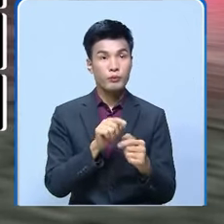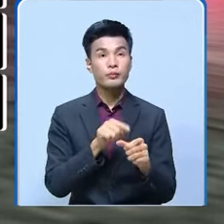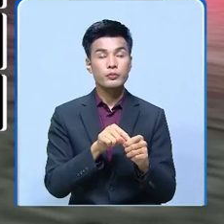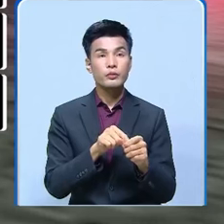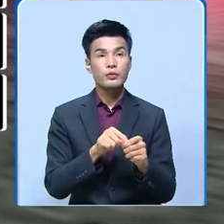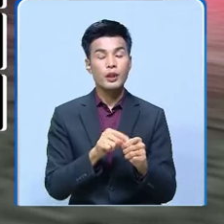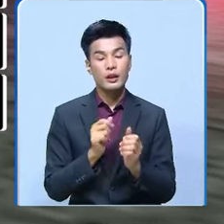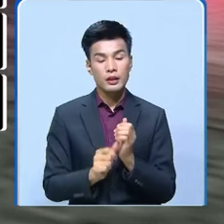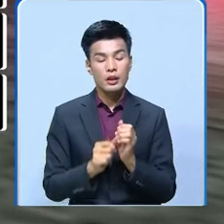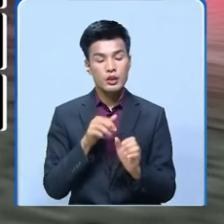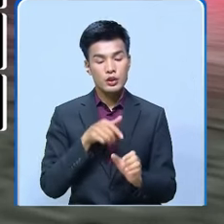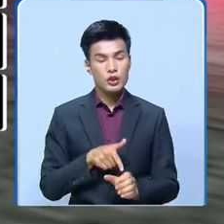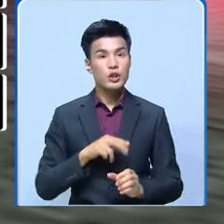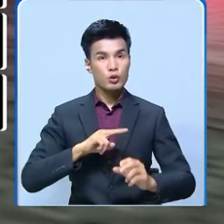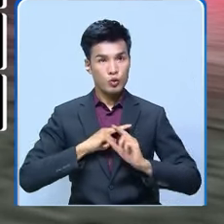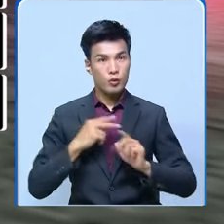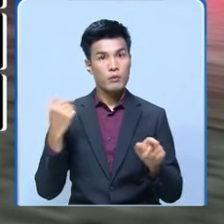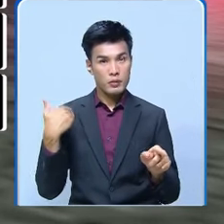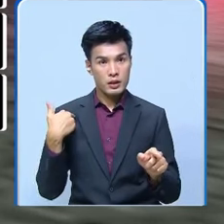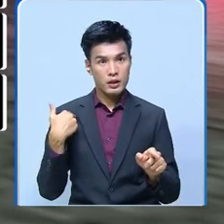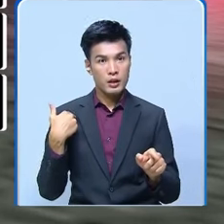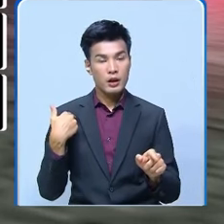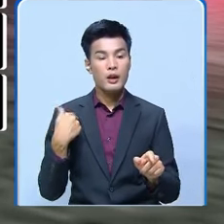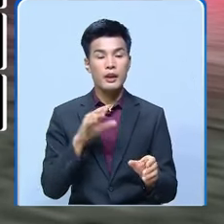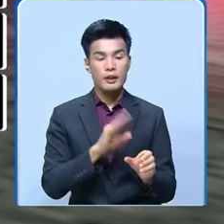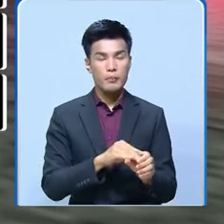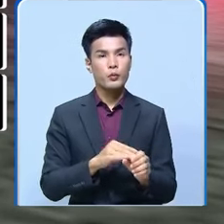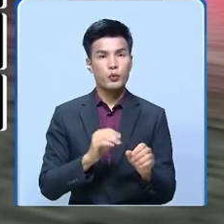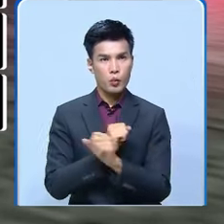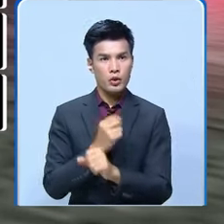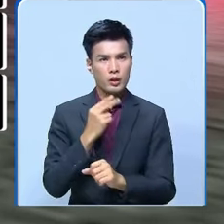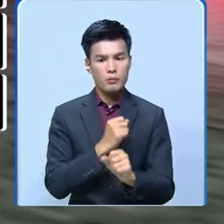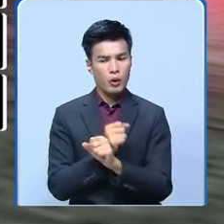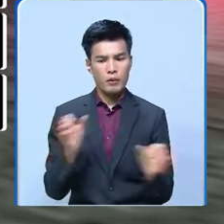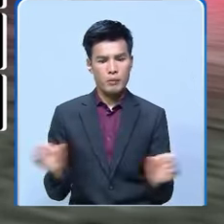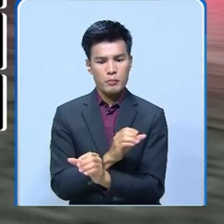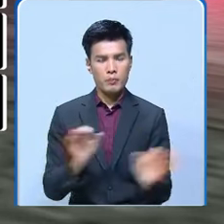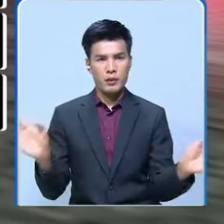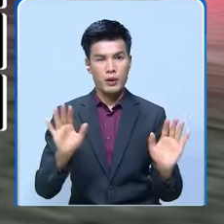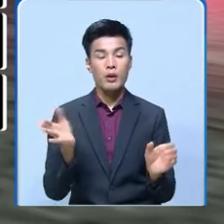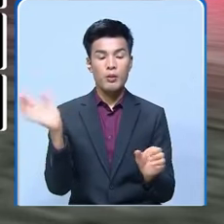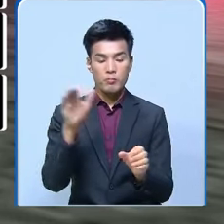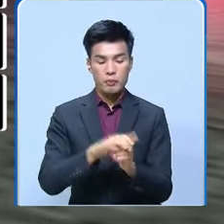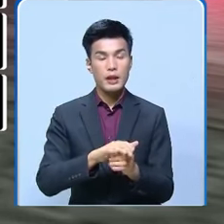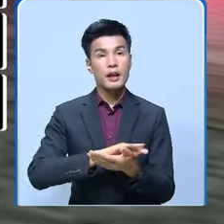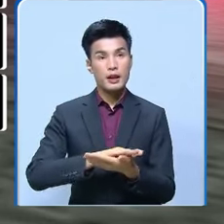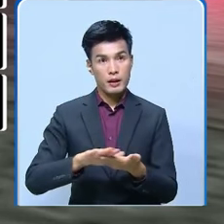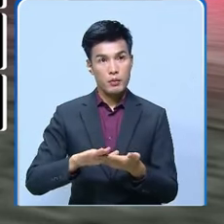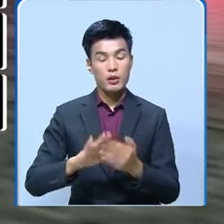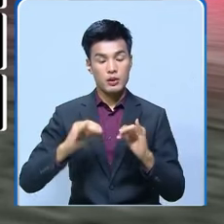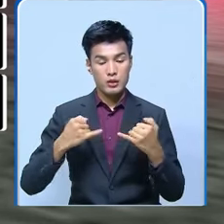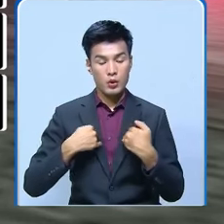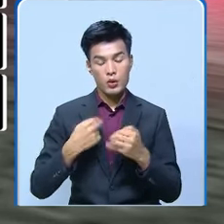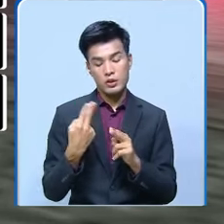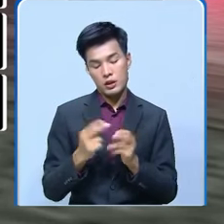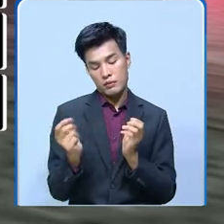ที่ขับถ่ายปัสสาวะที่เป็นส่วนตัวอย่างงี้ควบคุมการเก็บตัวอย่างให้ดีป้องกันการสับเปลี่ยนปิดภาชนะให้เรียบร้อยเจ้าของปัสสาวะ